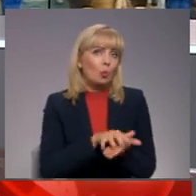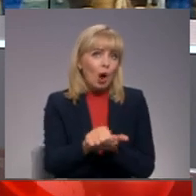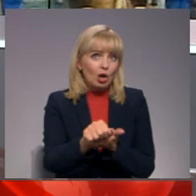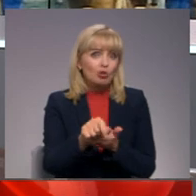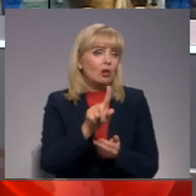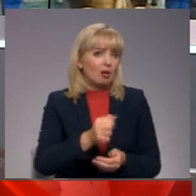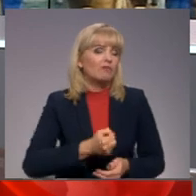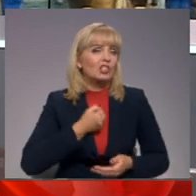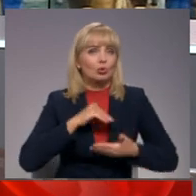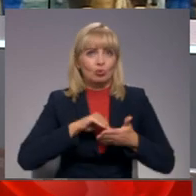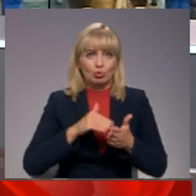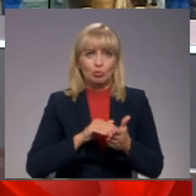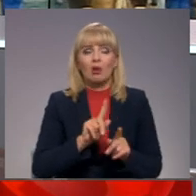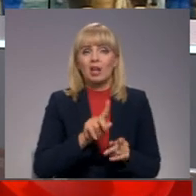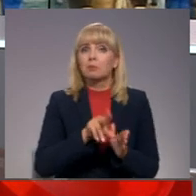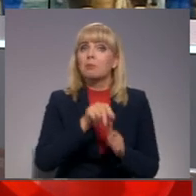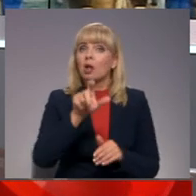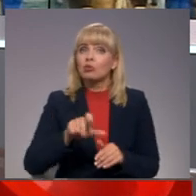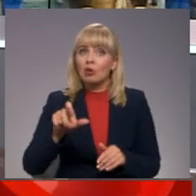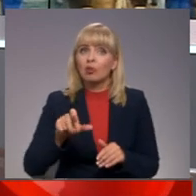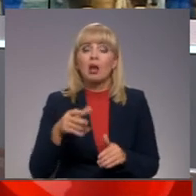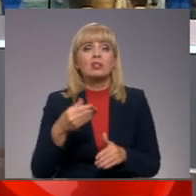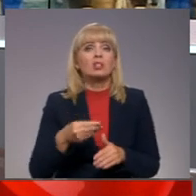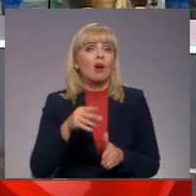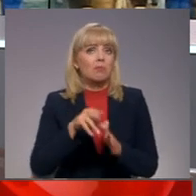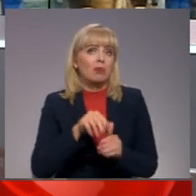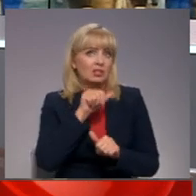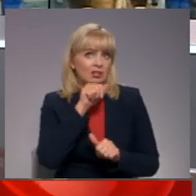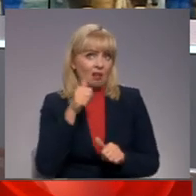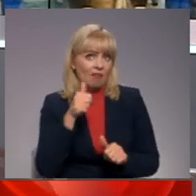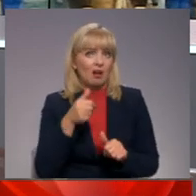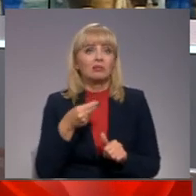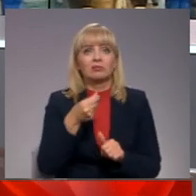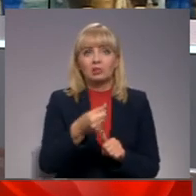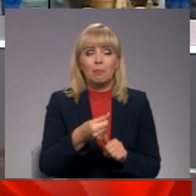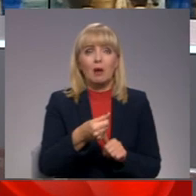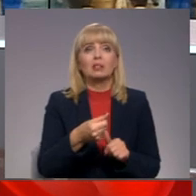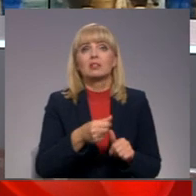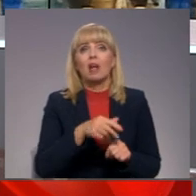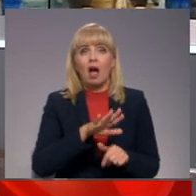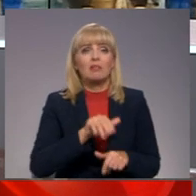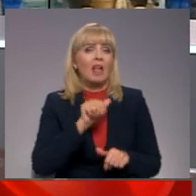atļauties neīrēt dzīvokli, nesamaksāt par remontu un plašāk Zemgales televīzija.